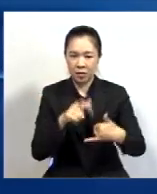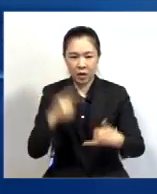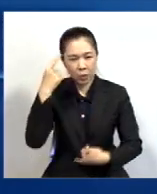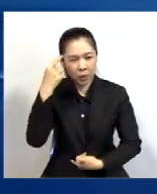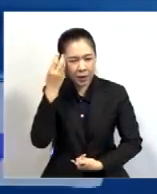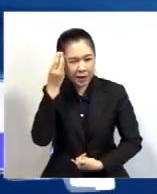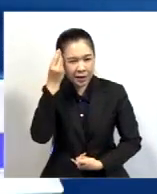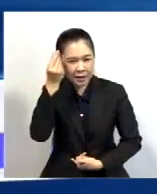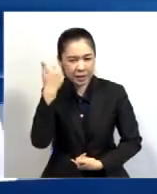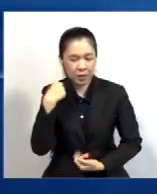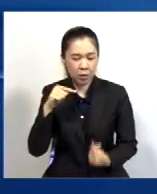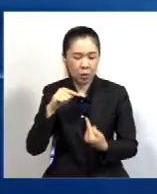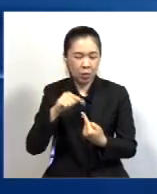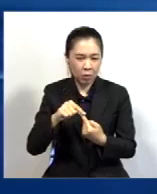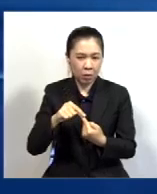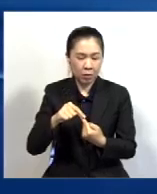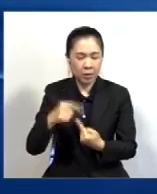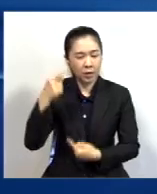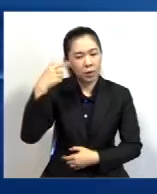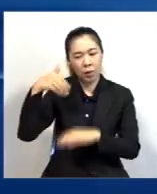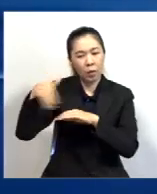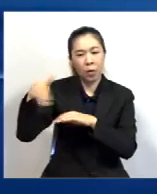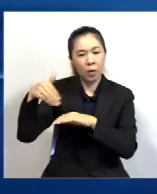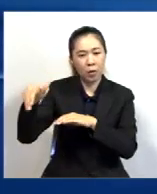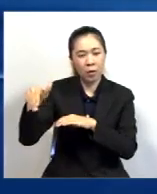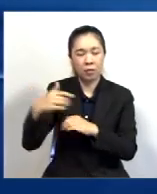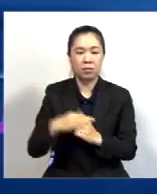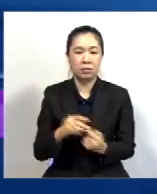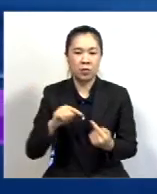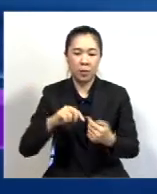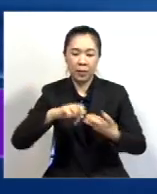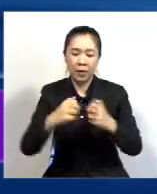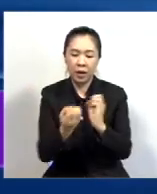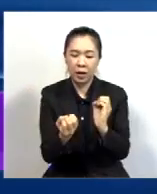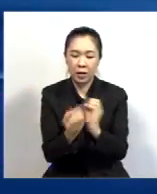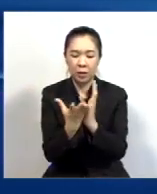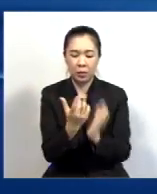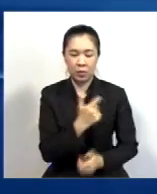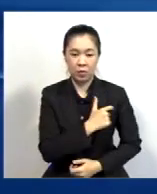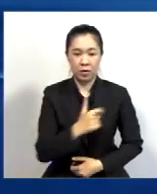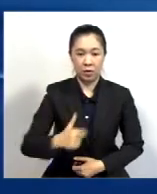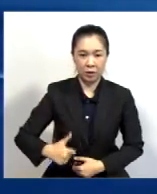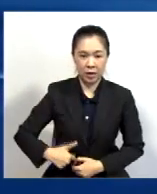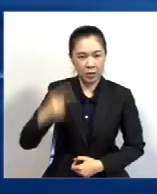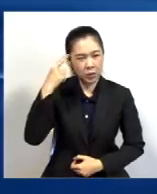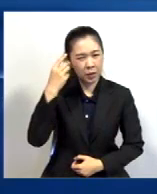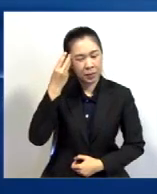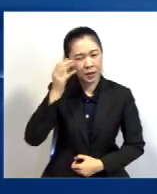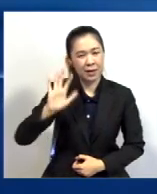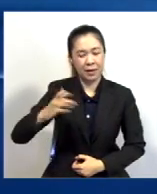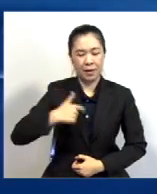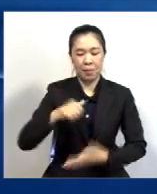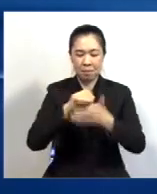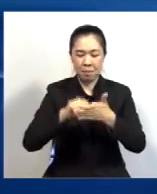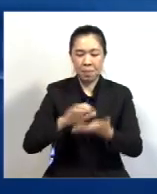นคติคลั่งไคล้ปรัชญาตะวันตกเป็นกระบวนการปฏิปักษ์ปฏิกษัตริย์นิยมมีแนวความคิดที่ต้องการเปลี่ยนแปลงโ